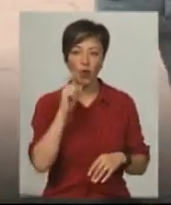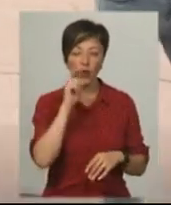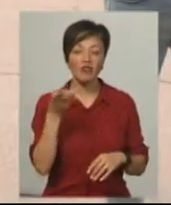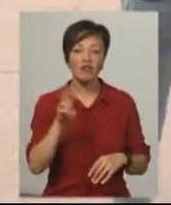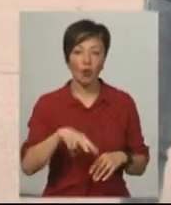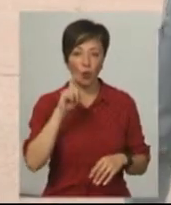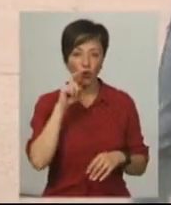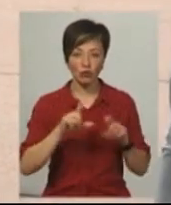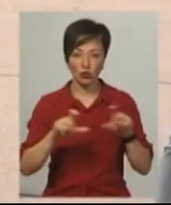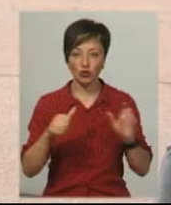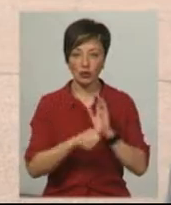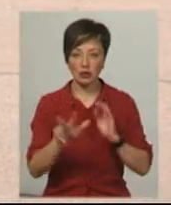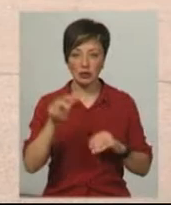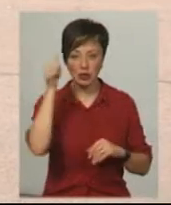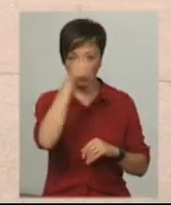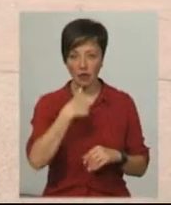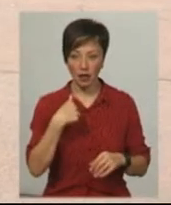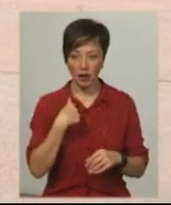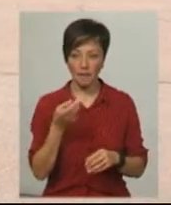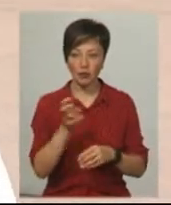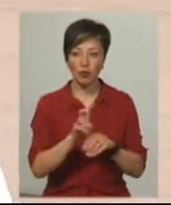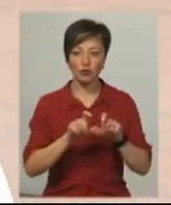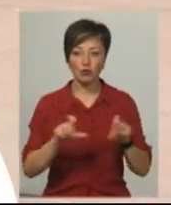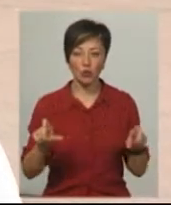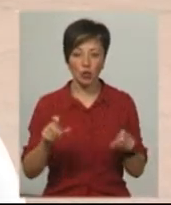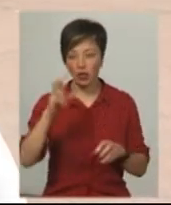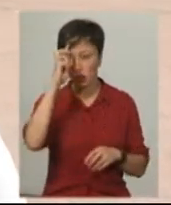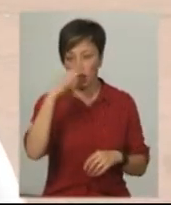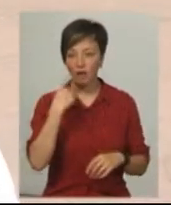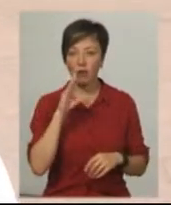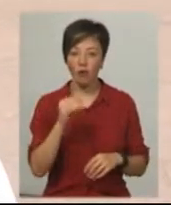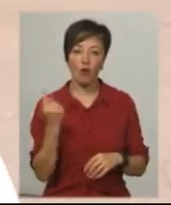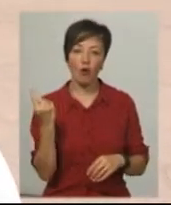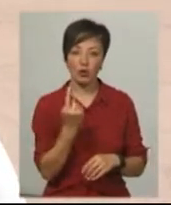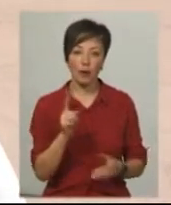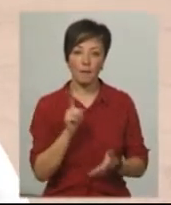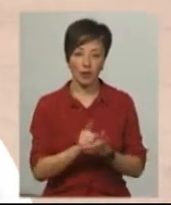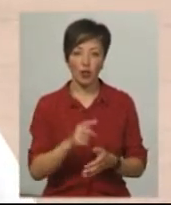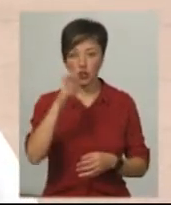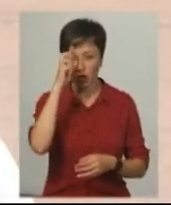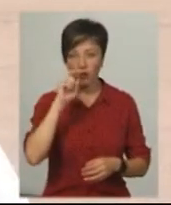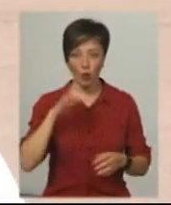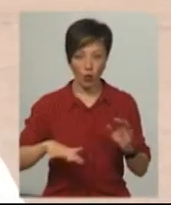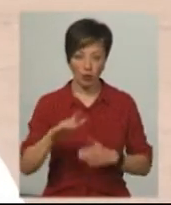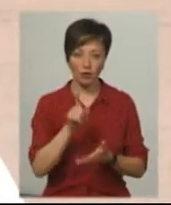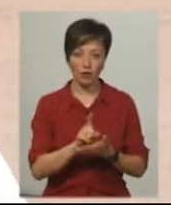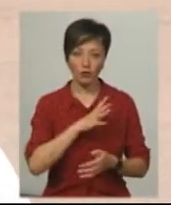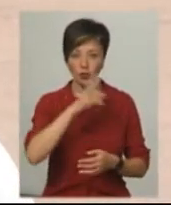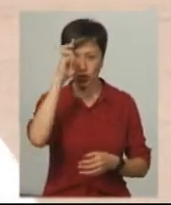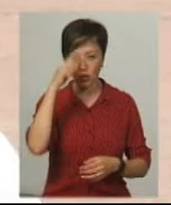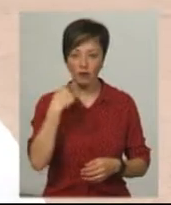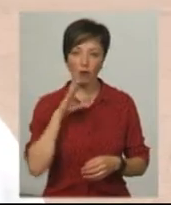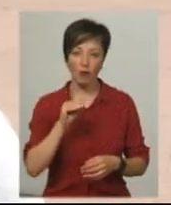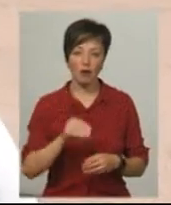школи. Це 63-й рік, як я пішла в школу. Державна мова одна, повинна, раз держава України, значить повинна бути державна